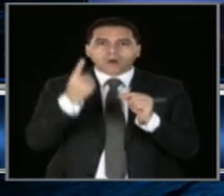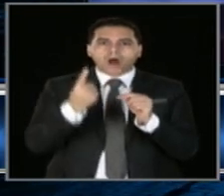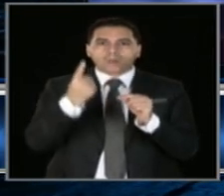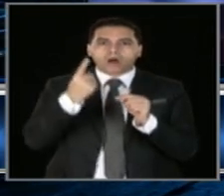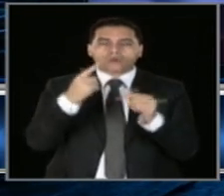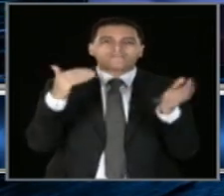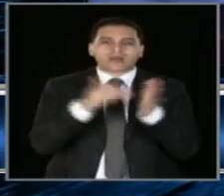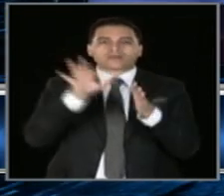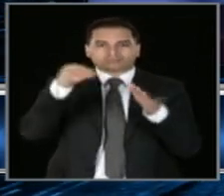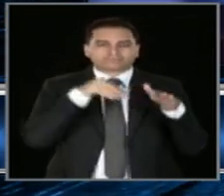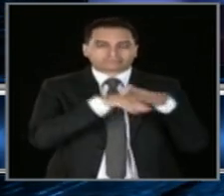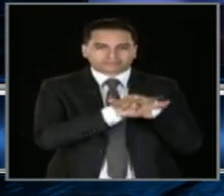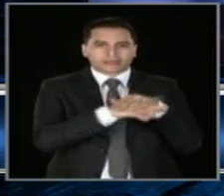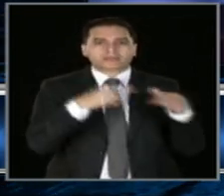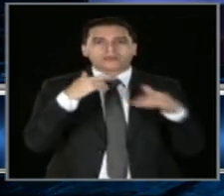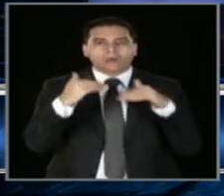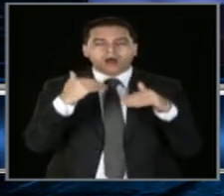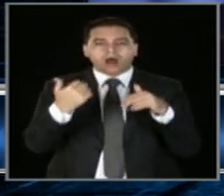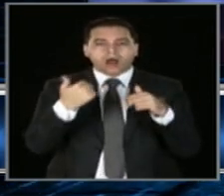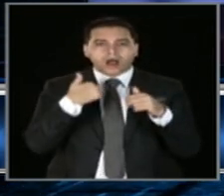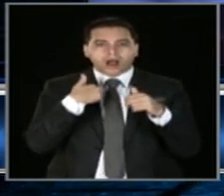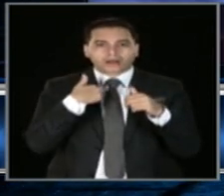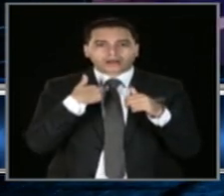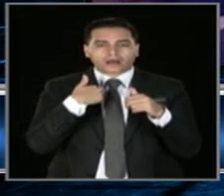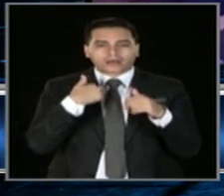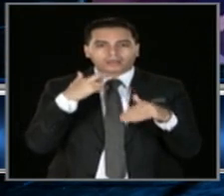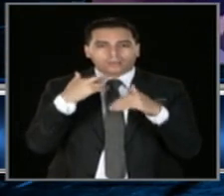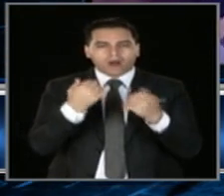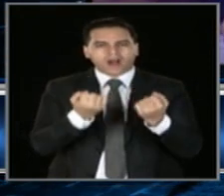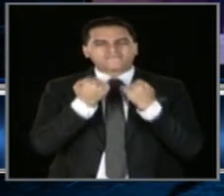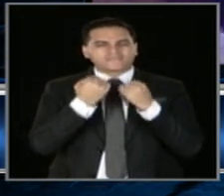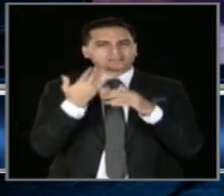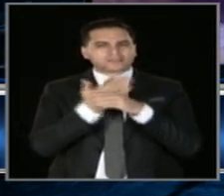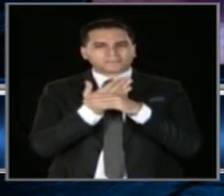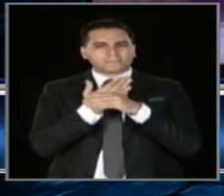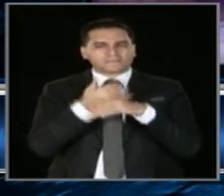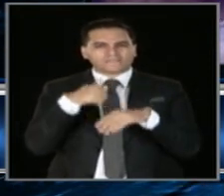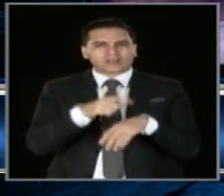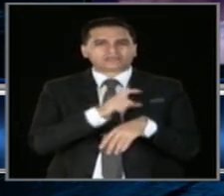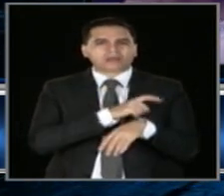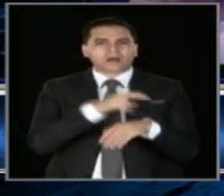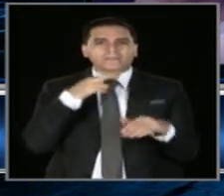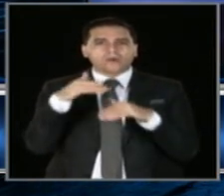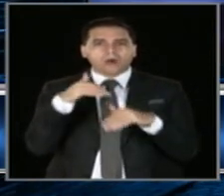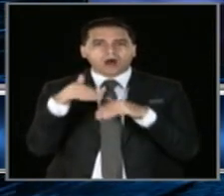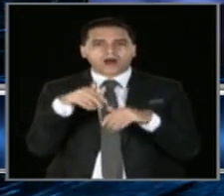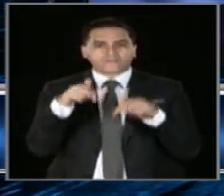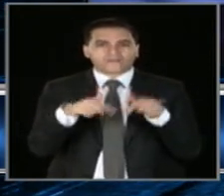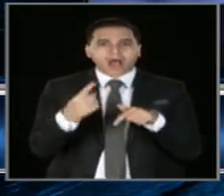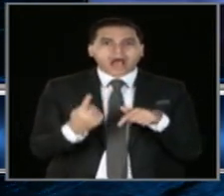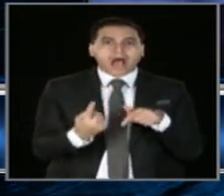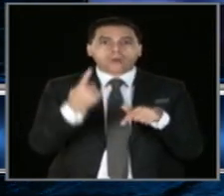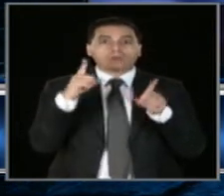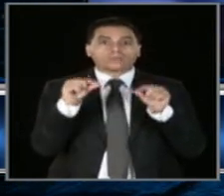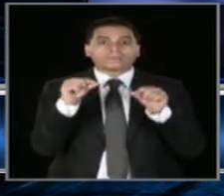للقسم، يعني كل قسم بيبقى ليه احتياجاته. انا يعني كنت مستغرب انه يعني لما يبقى في طلبه من ذوي الاعاقه، مش شرط انا بس، يعني في مكفوفين كتير بيتفوق، حتى